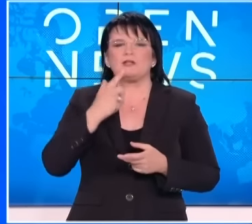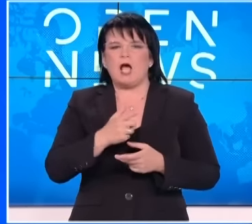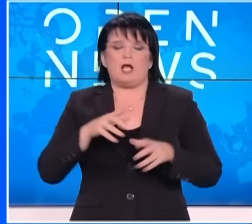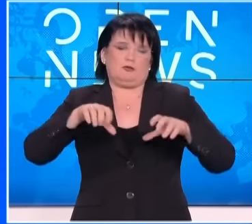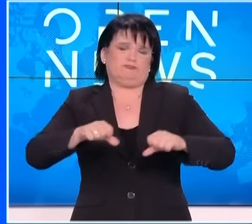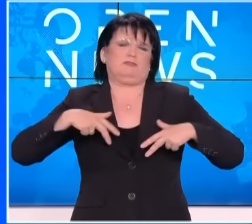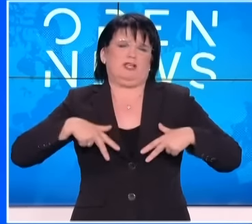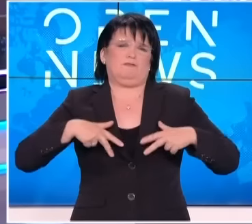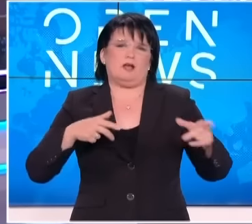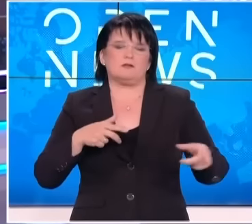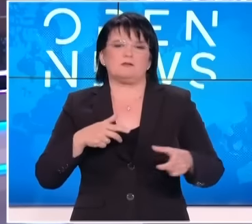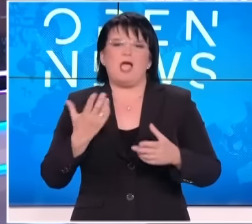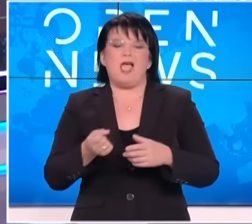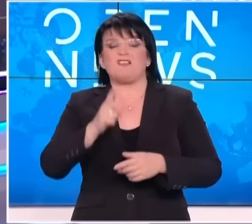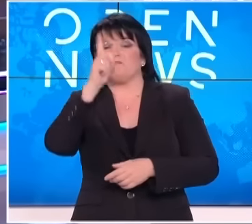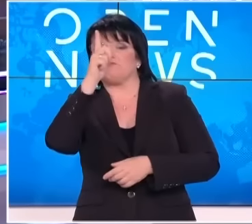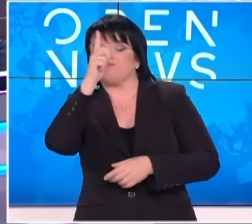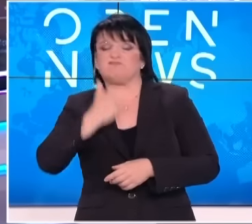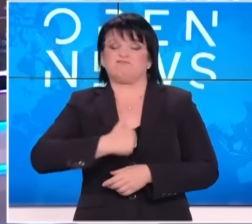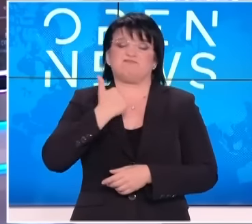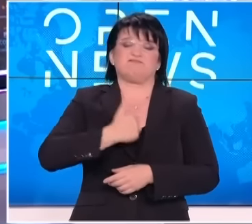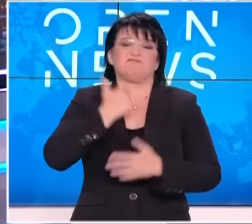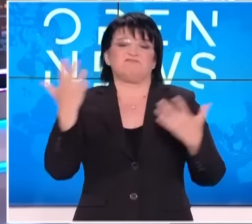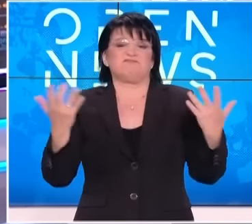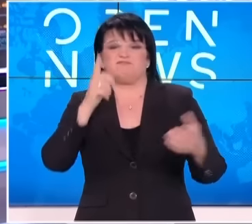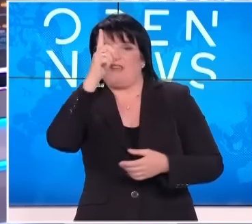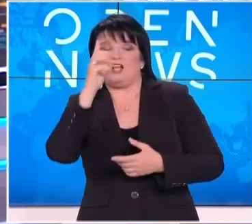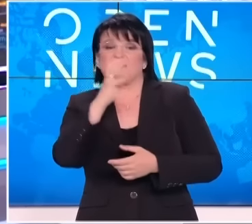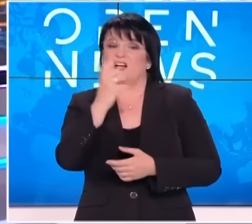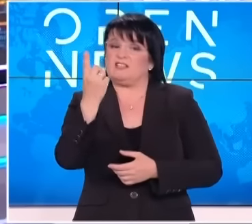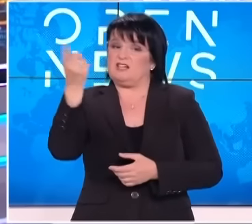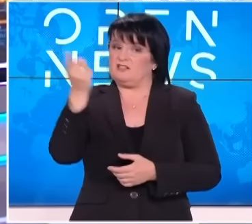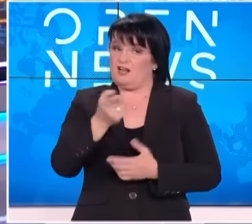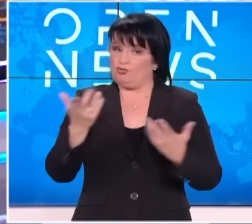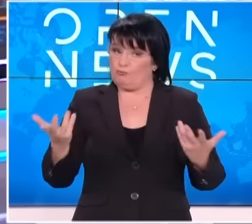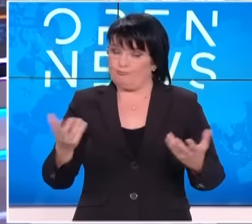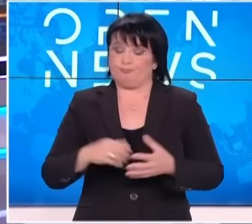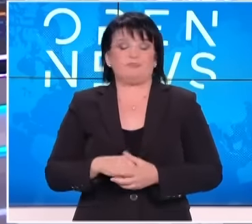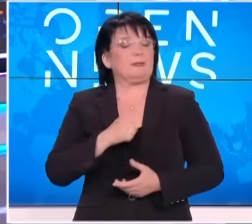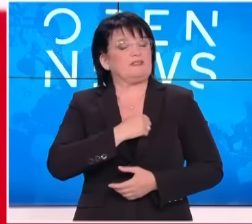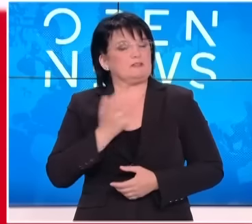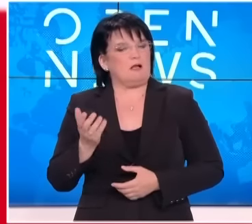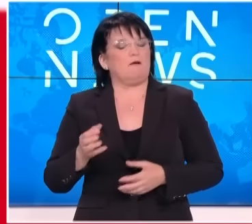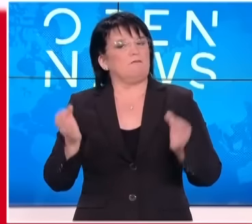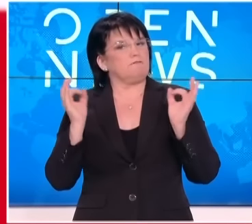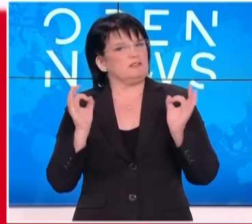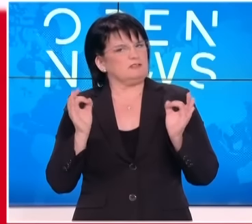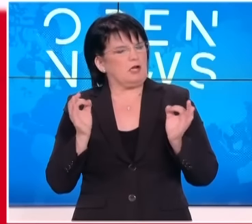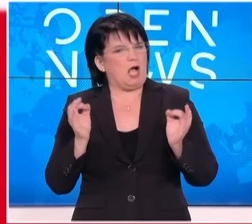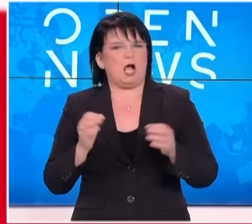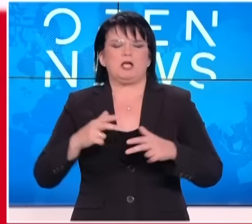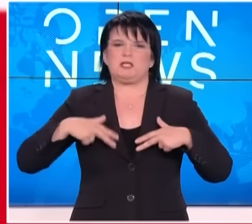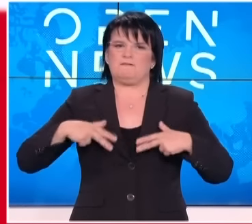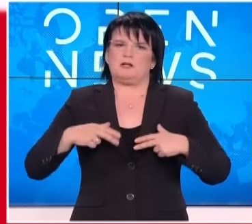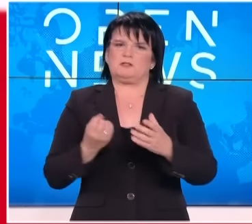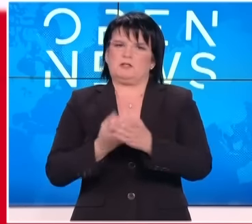κυβερνά διέπεται από αλαζονία μιλούνε για την αλαζονία του 41% ναι βεβαίως η κυβέρνηση